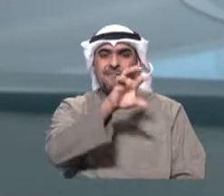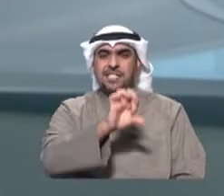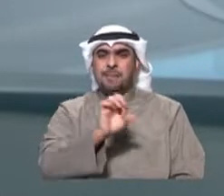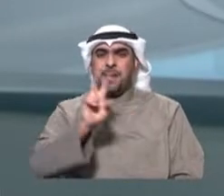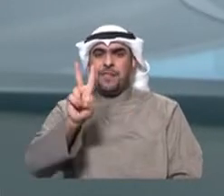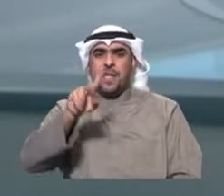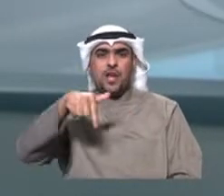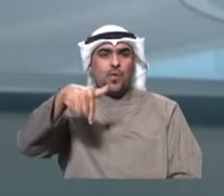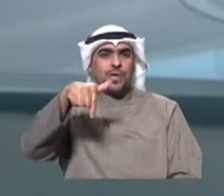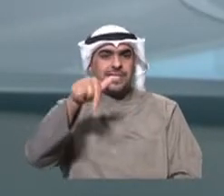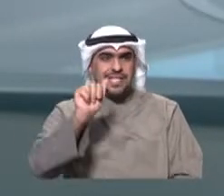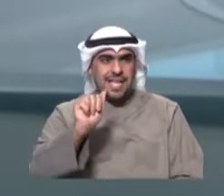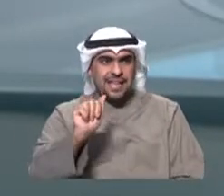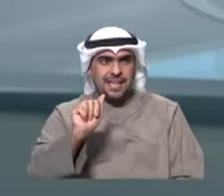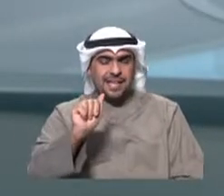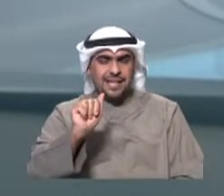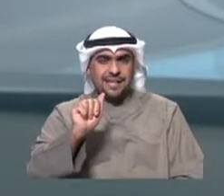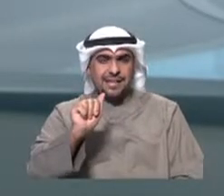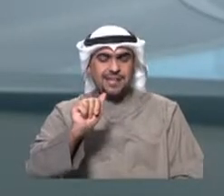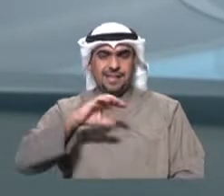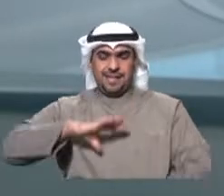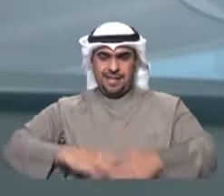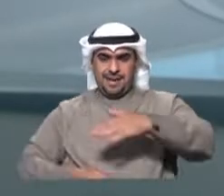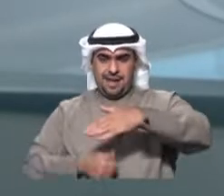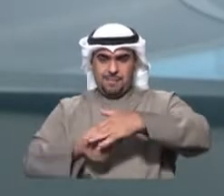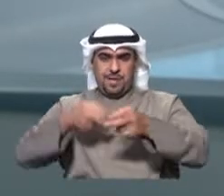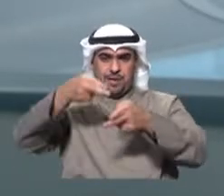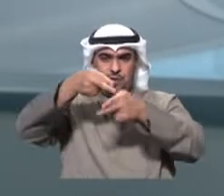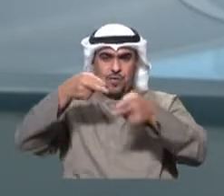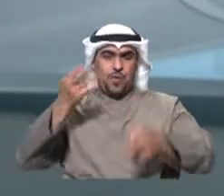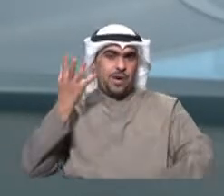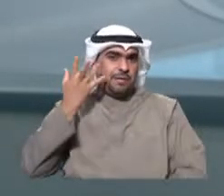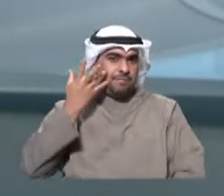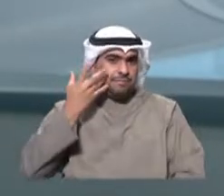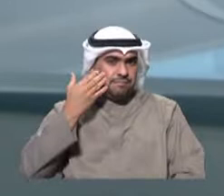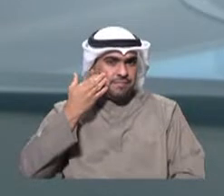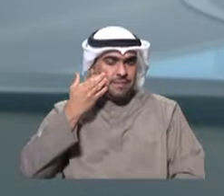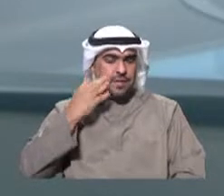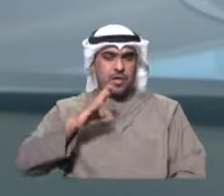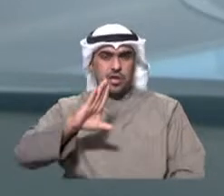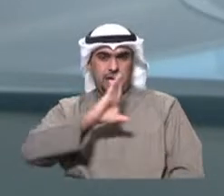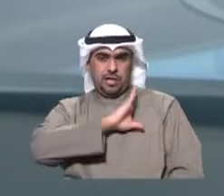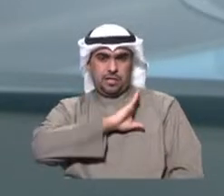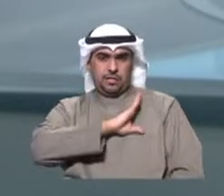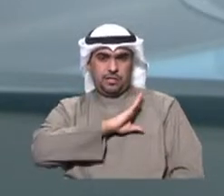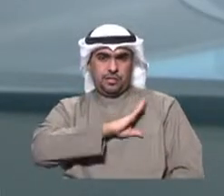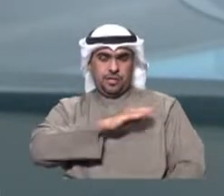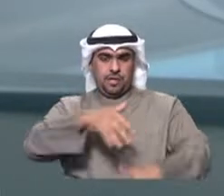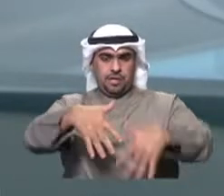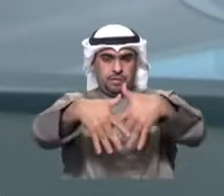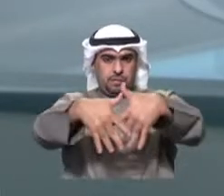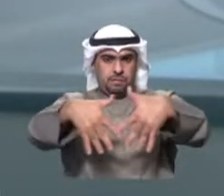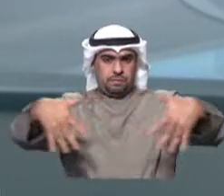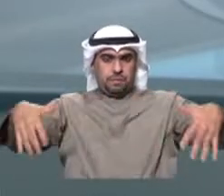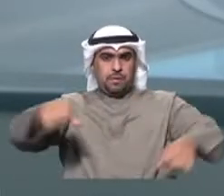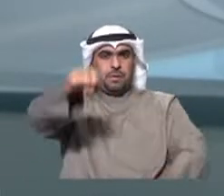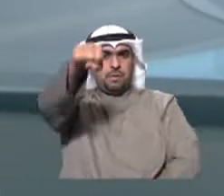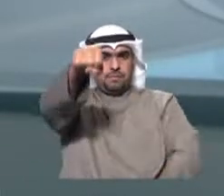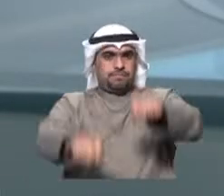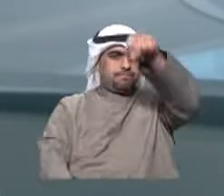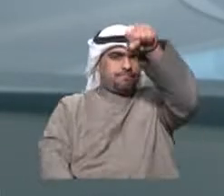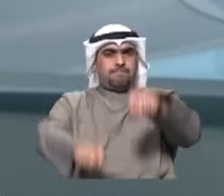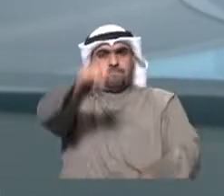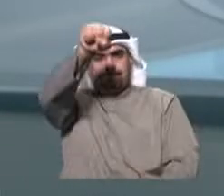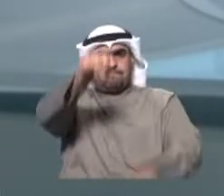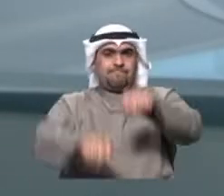1962، وأقيم بهذه المناسبة حينها عرض عسكري كبير في المطار القديم، حضره عدد كبير من المسؤولين